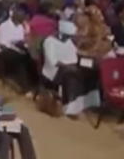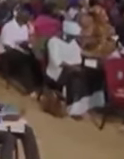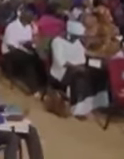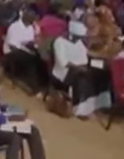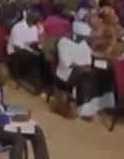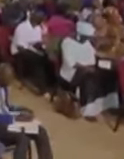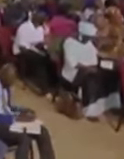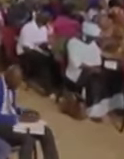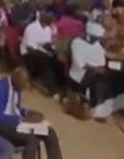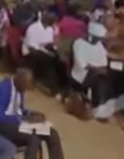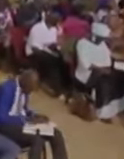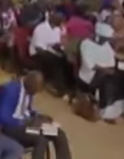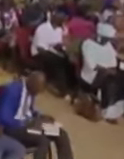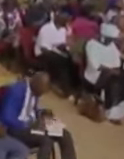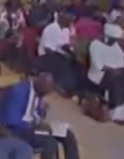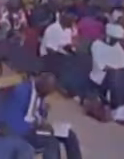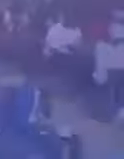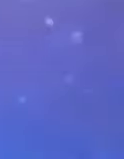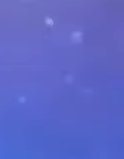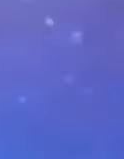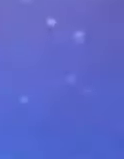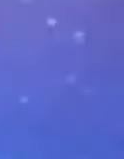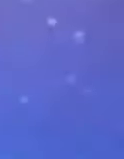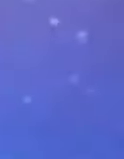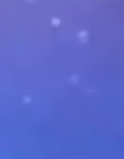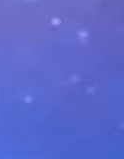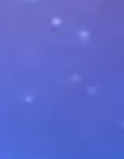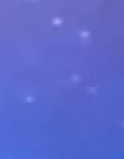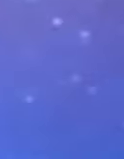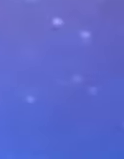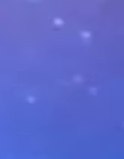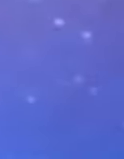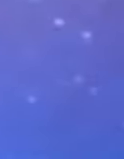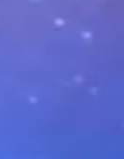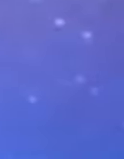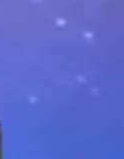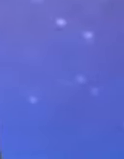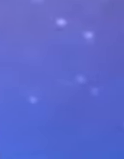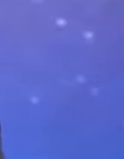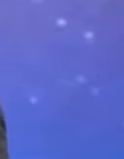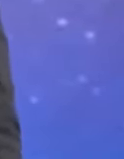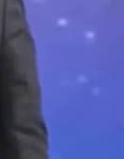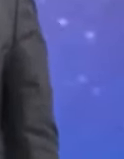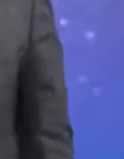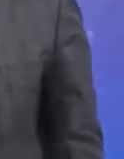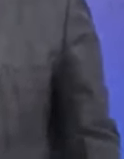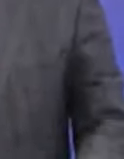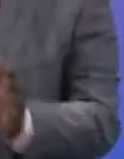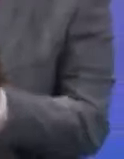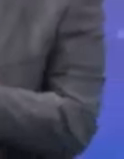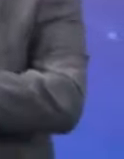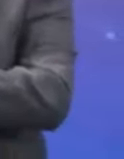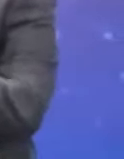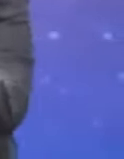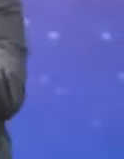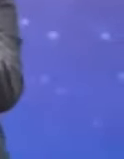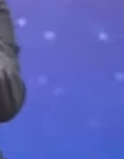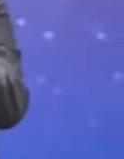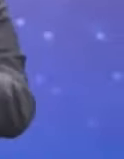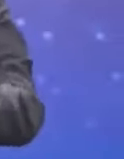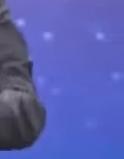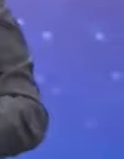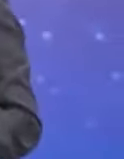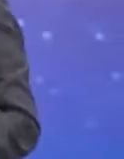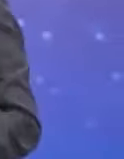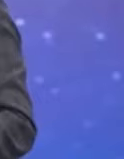14 2 Corinthiens chapitre 6 verset 14 ne vous mettez pas avec les